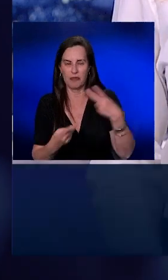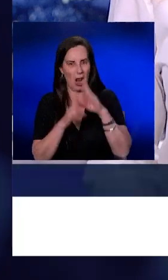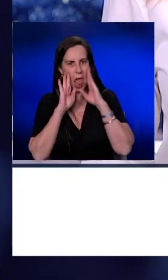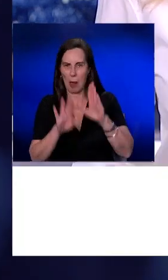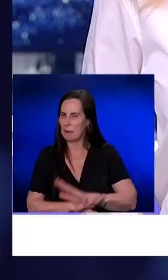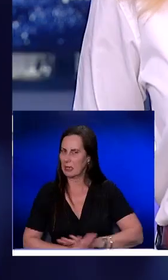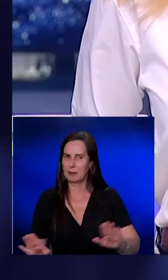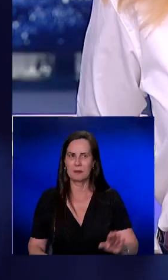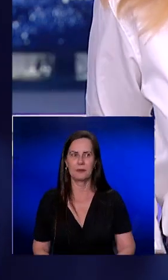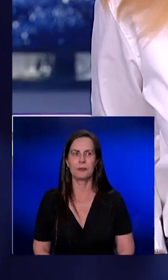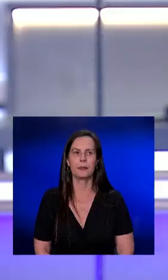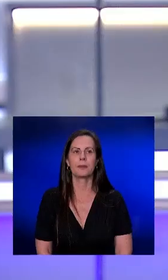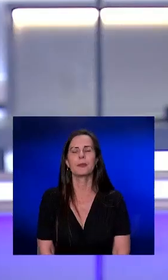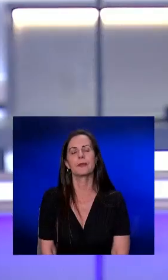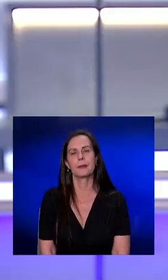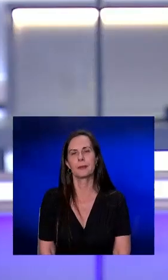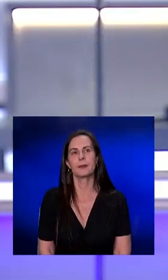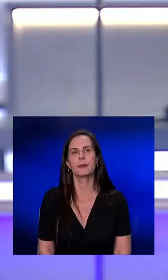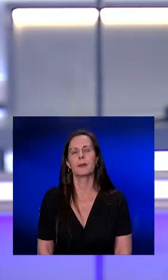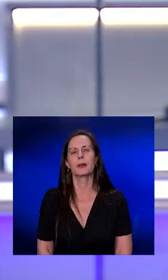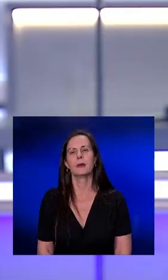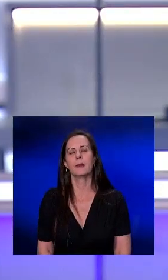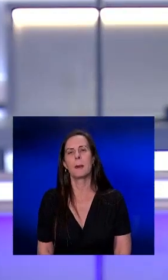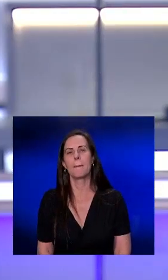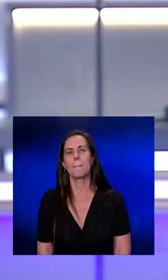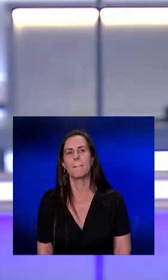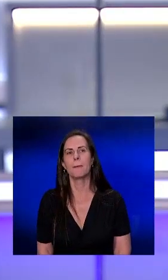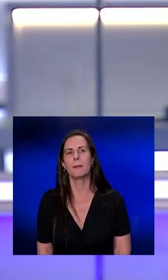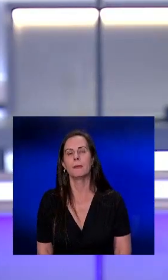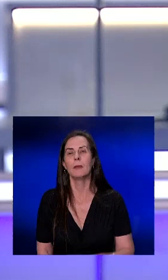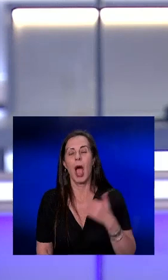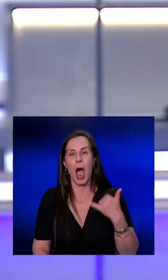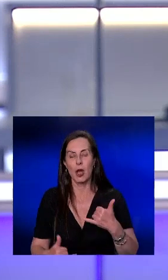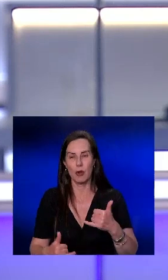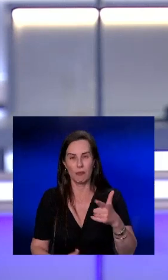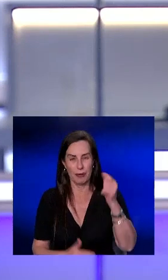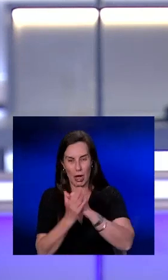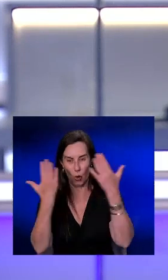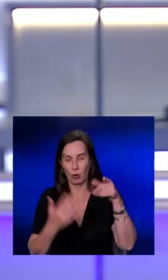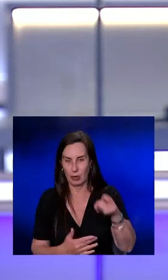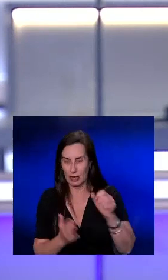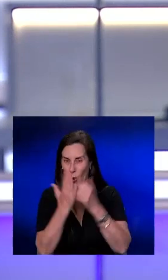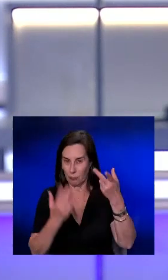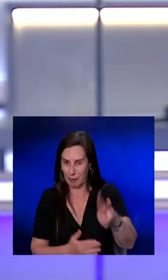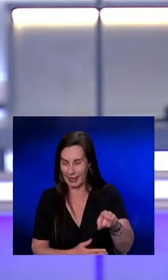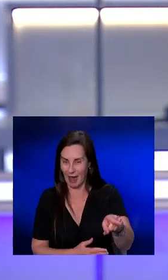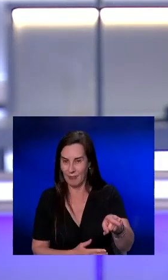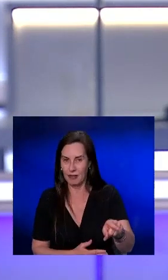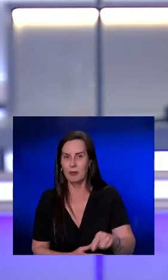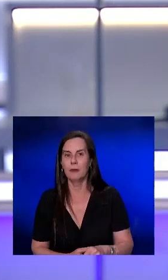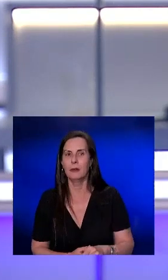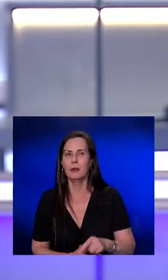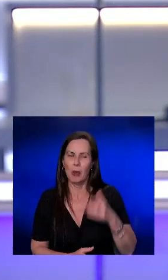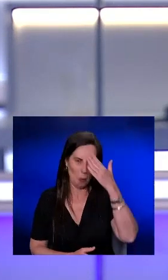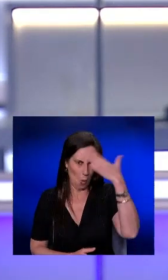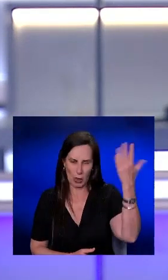תודה רבה. יציק על הדיווח שלך. ואנחנו חוזרים עכשיו לתקרית הירי בג'נין הבוקר. מעבר להיותה עיתונאית ותיקה באלג'זירה, מוכרת